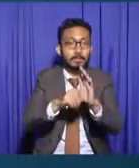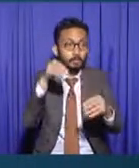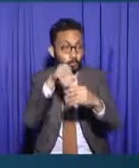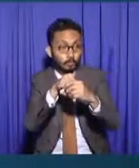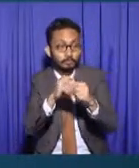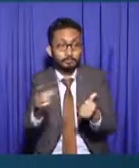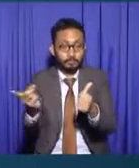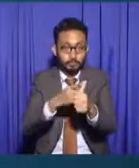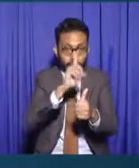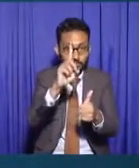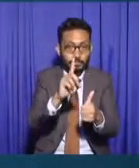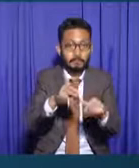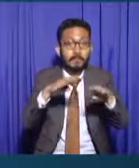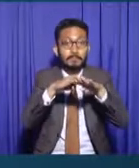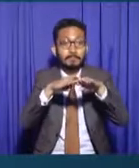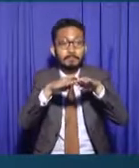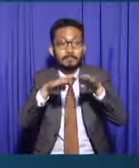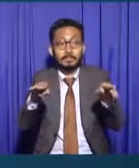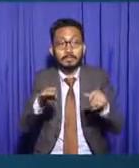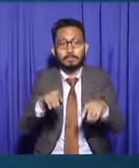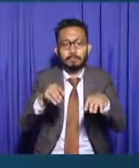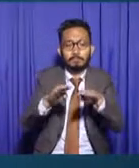termasuk lah antaranya